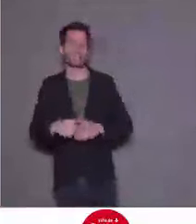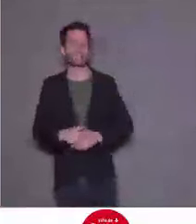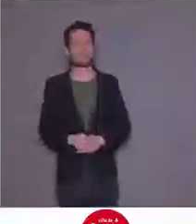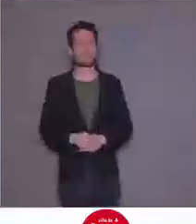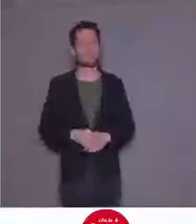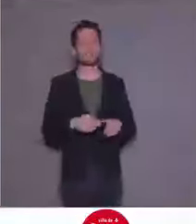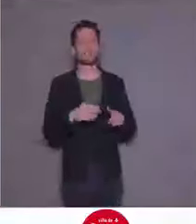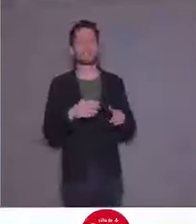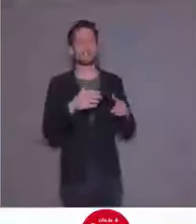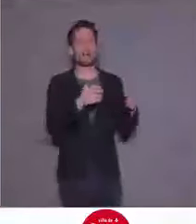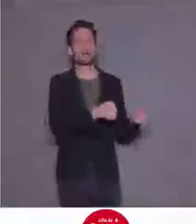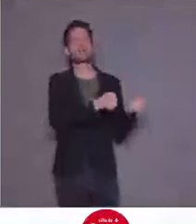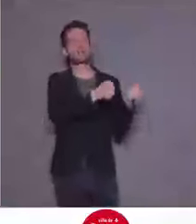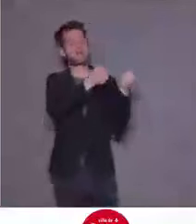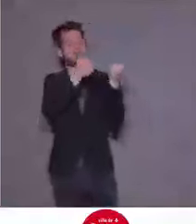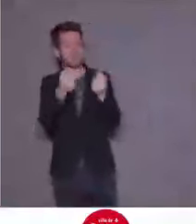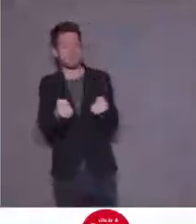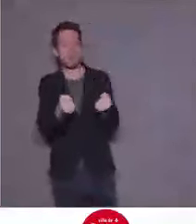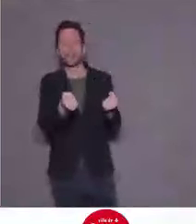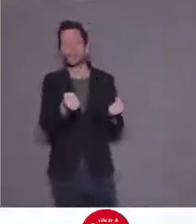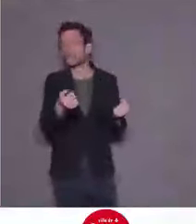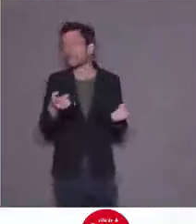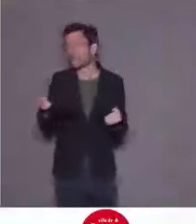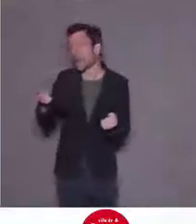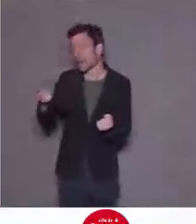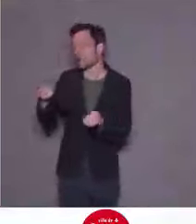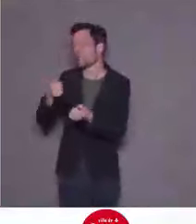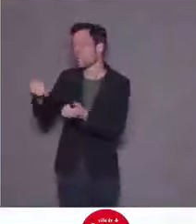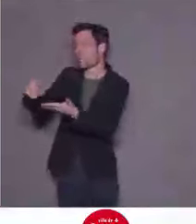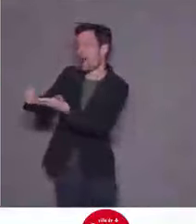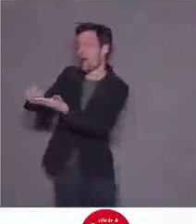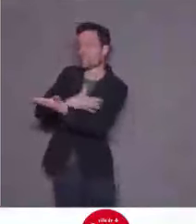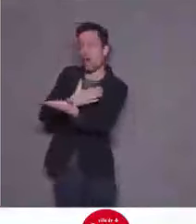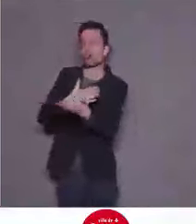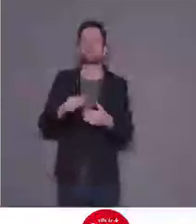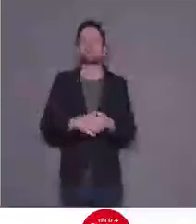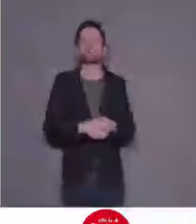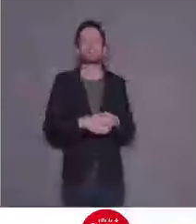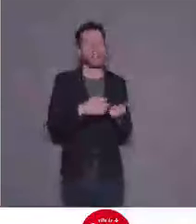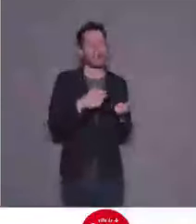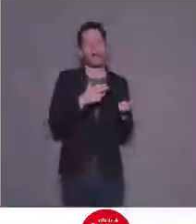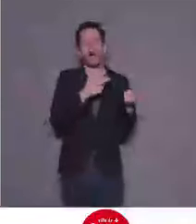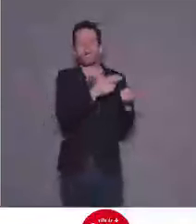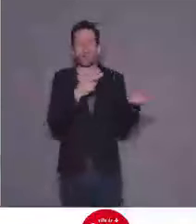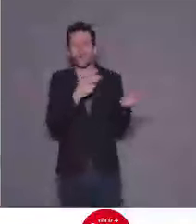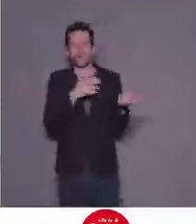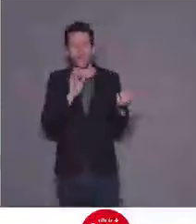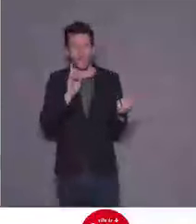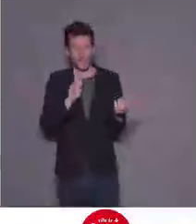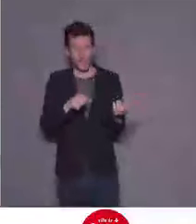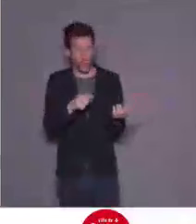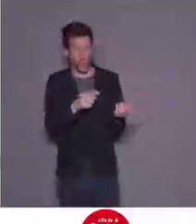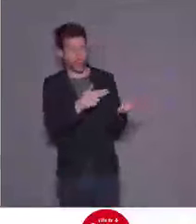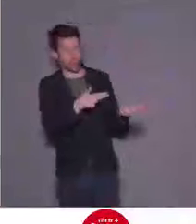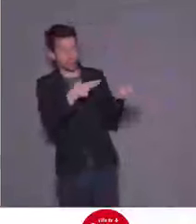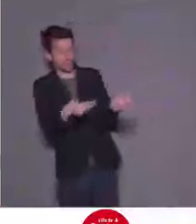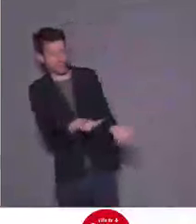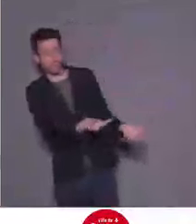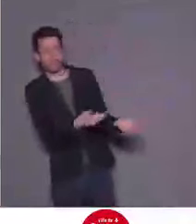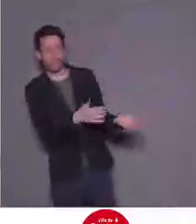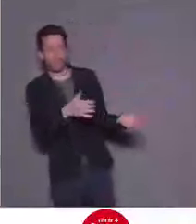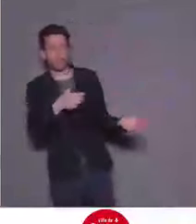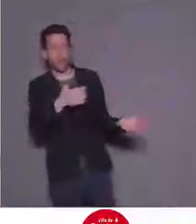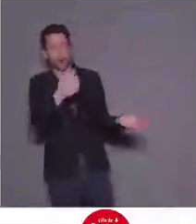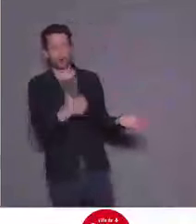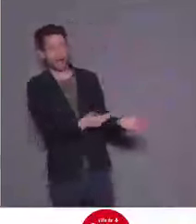qui, rappelons-le, est à vous que je dois de le savoir, a la particularité de se recharger couché, ce que je pratique peu